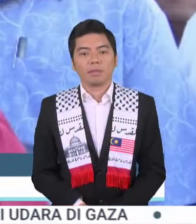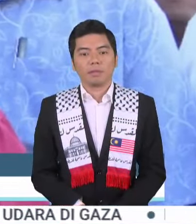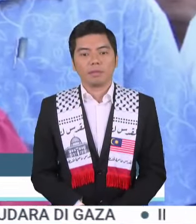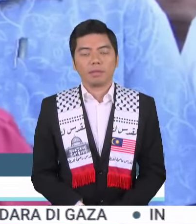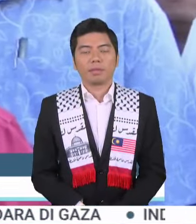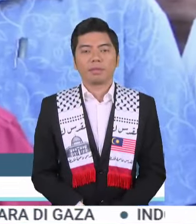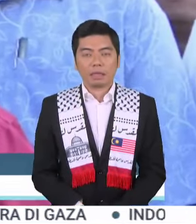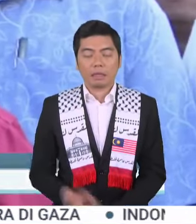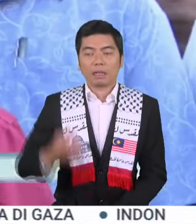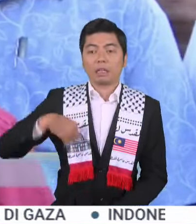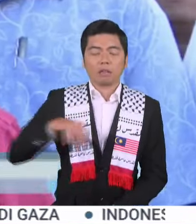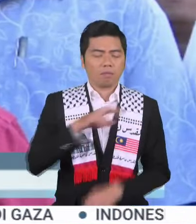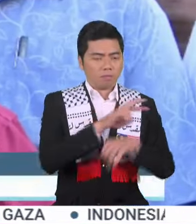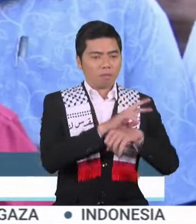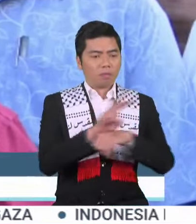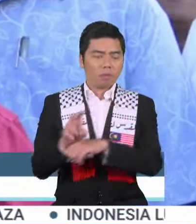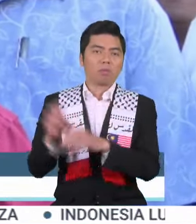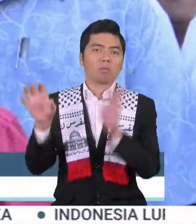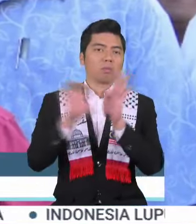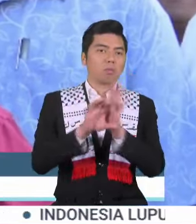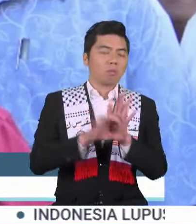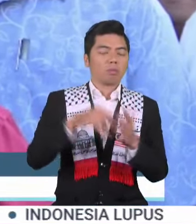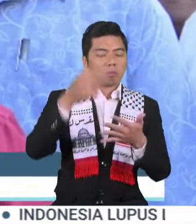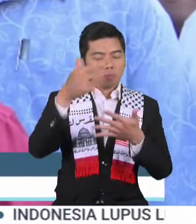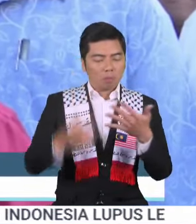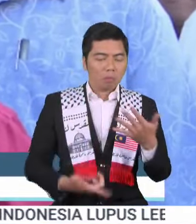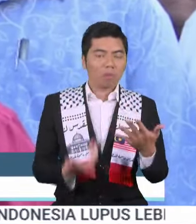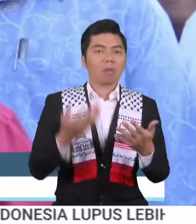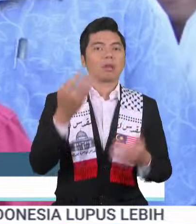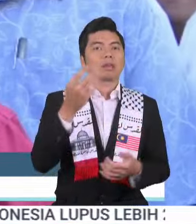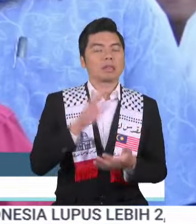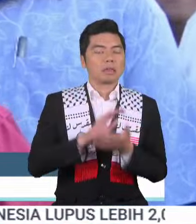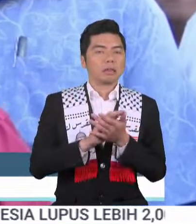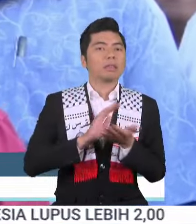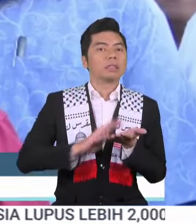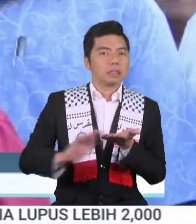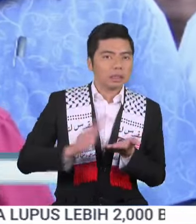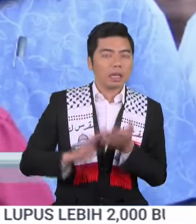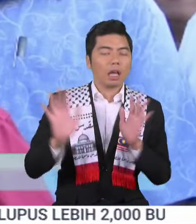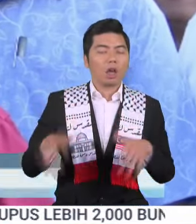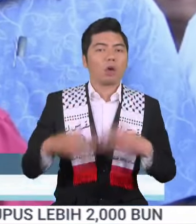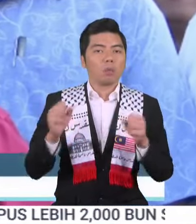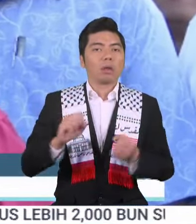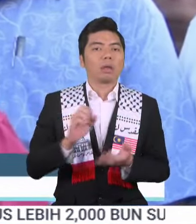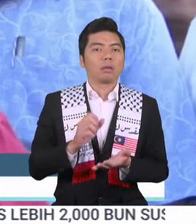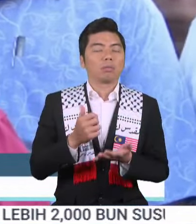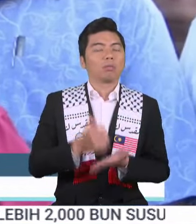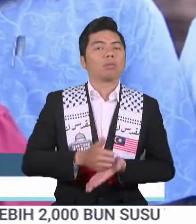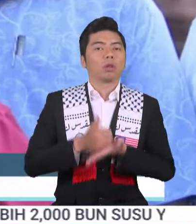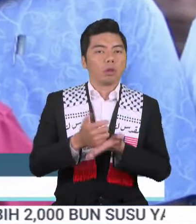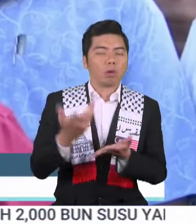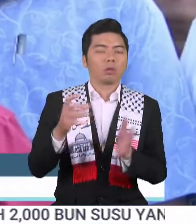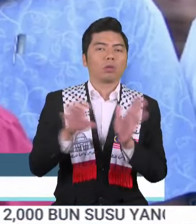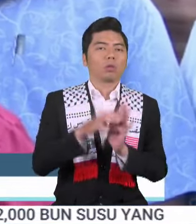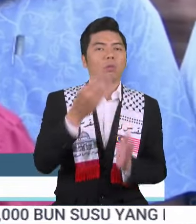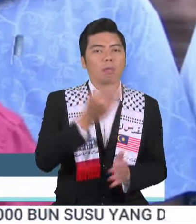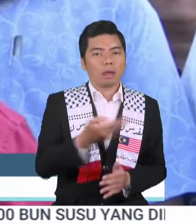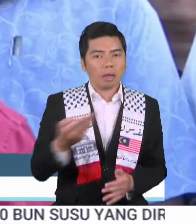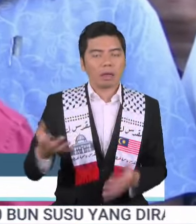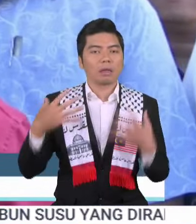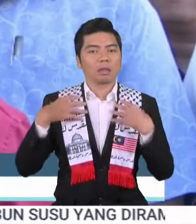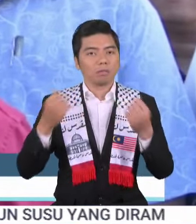aspek yang kita lihat antaranya adalah tentang kebersihan dan bagaimana kita dapat membantu dan keperluan kepeperluan dan peralatan-peralatan